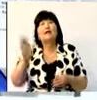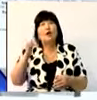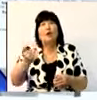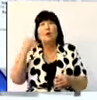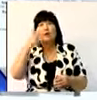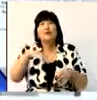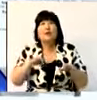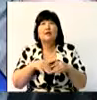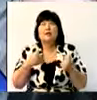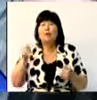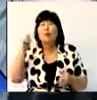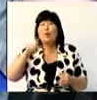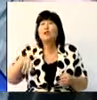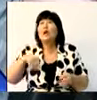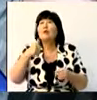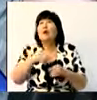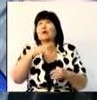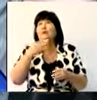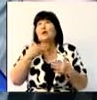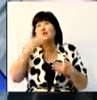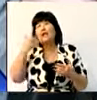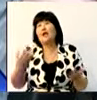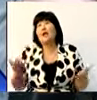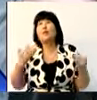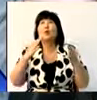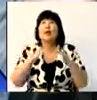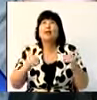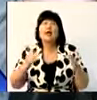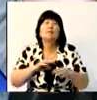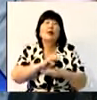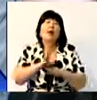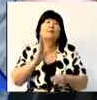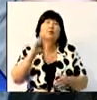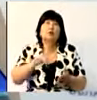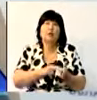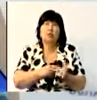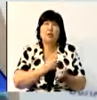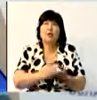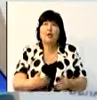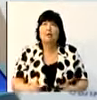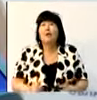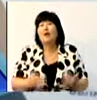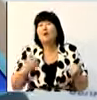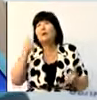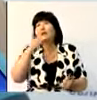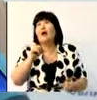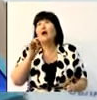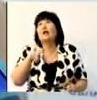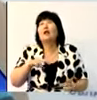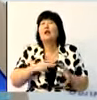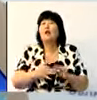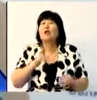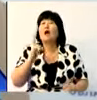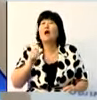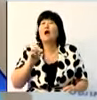жылмен салыстырғанда биыл оқушылардың басым бөлігі жазғы тынығу лагерлерімен қамтылады деп жоспарланған. Биылғы жылы Арал ауданында